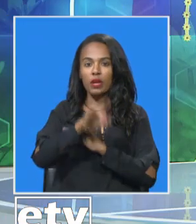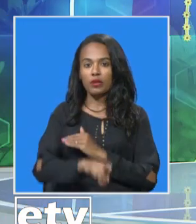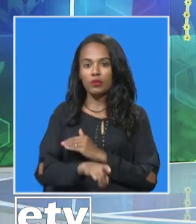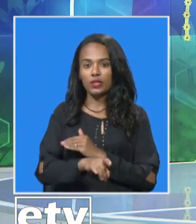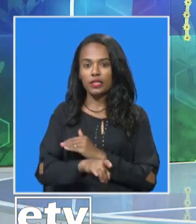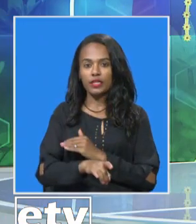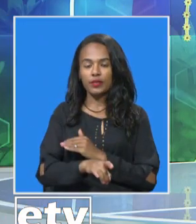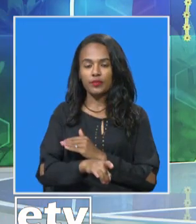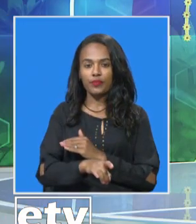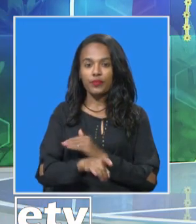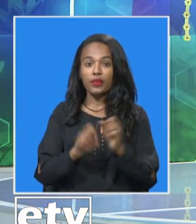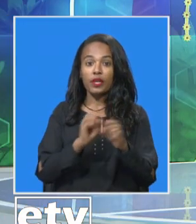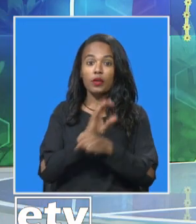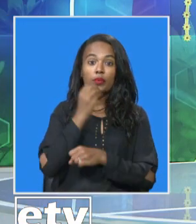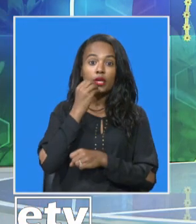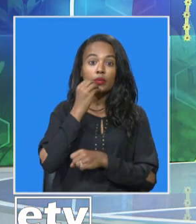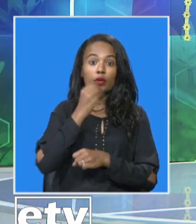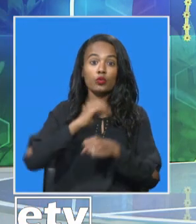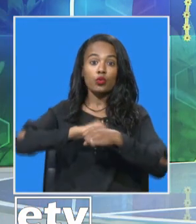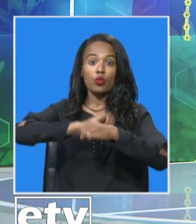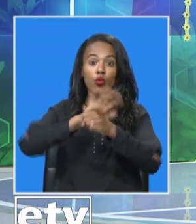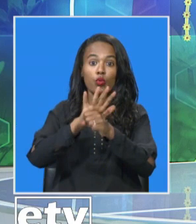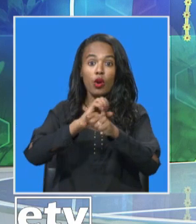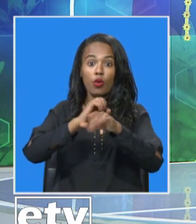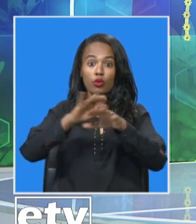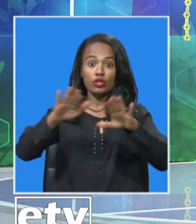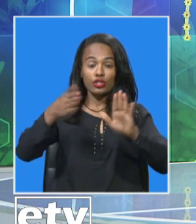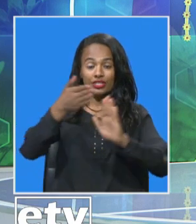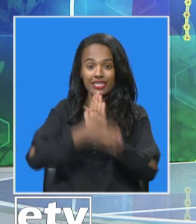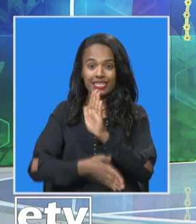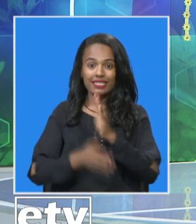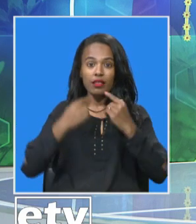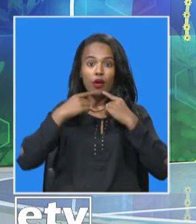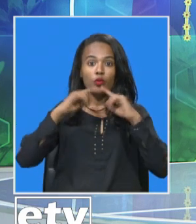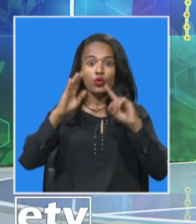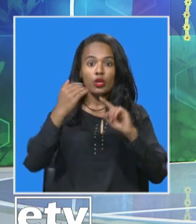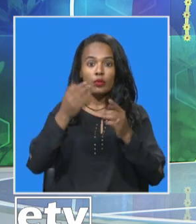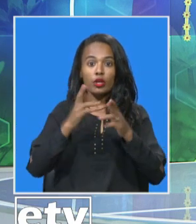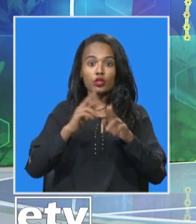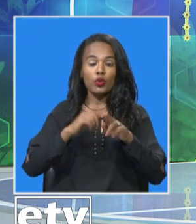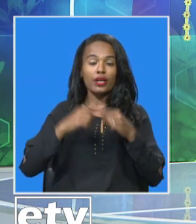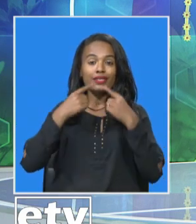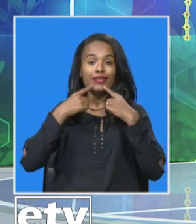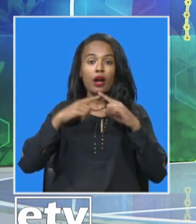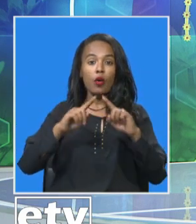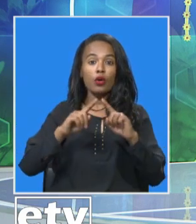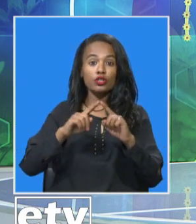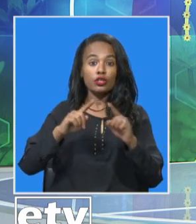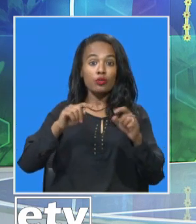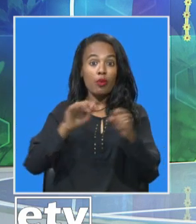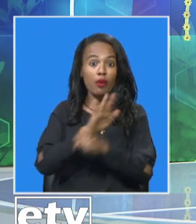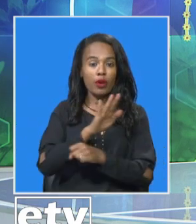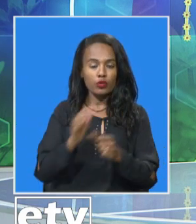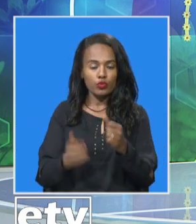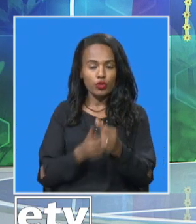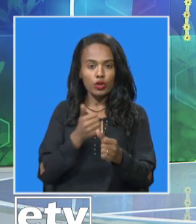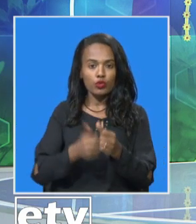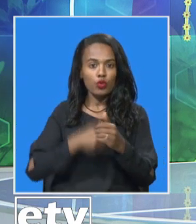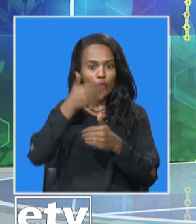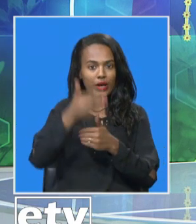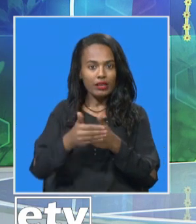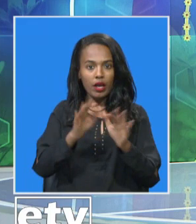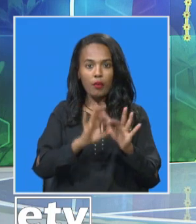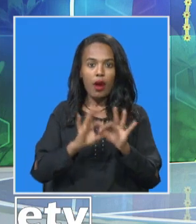ነው። ምክር ቤቱ ኮቪድ-19 ወረርሽኝ ሲከሰት ታውጆ የነበረው የአስቸኳይ ጊዜ አዋጅ ድንጋጌ ማብቃቱን ተከትሎ